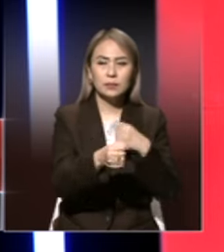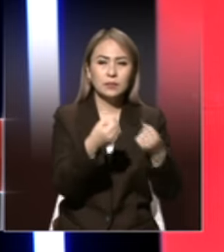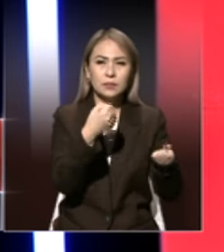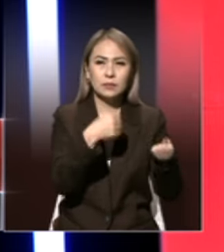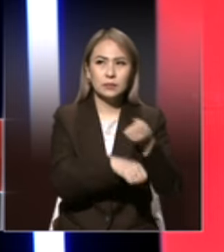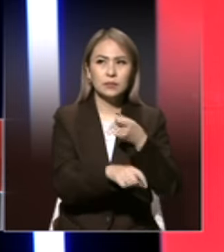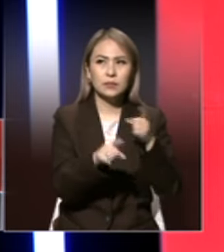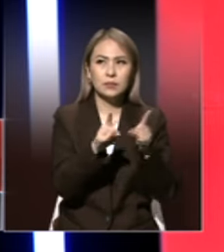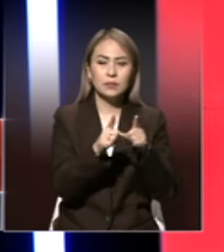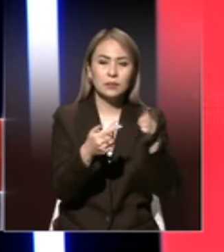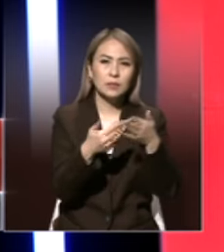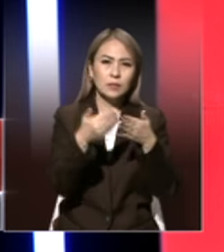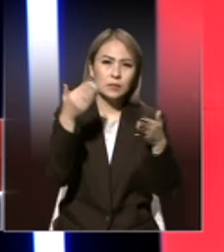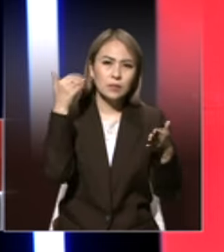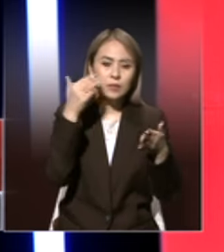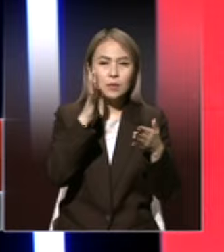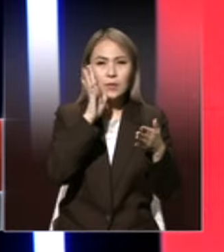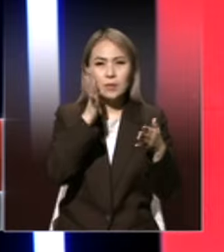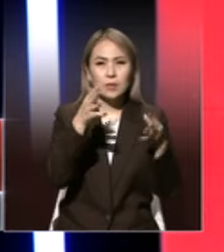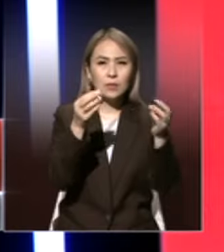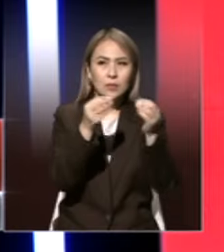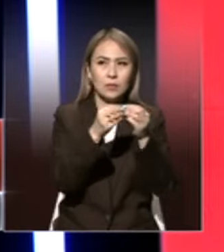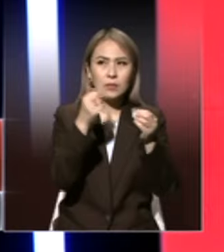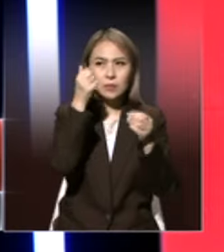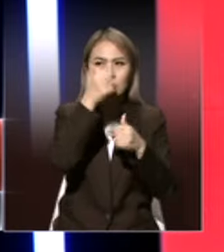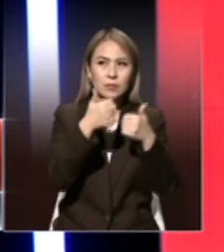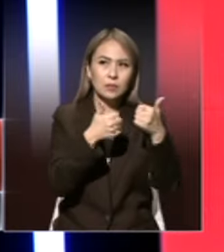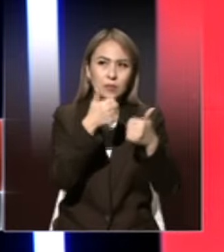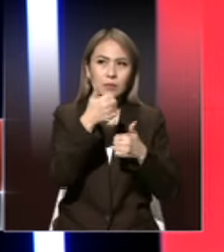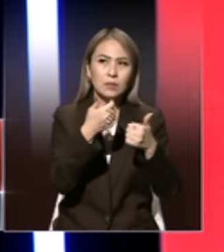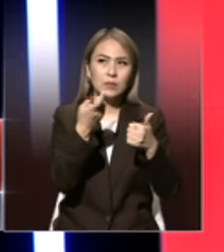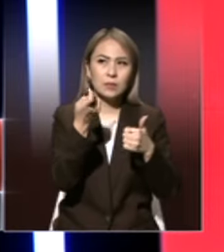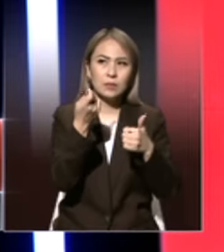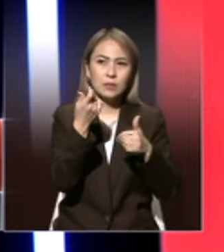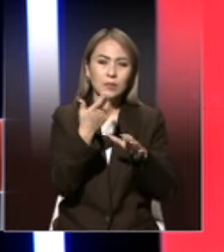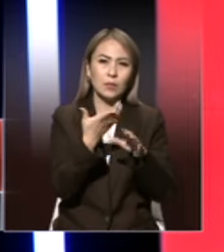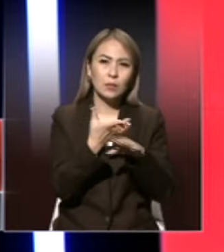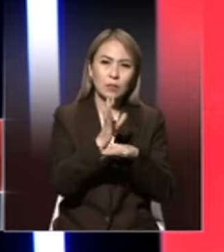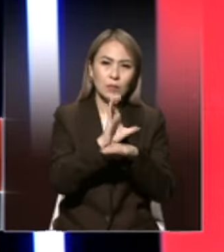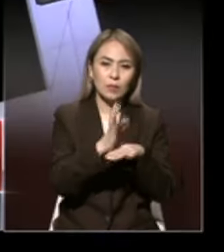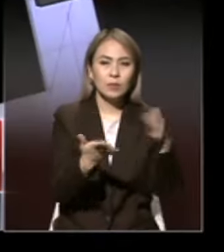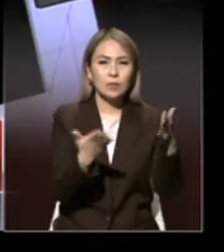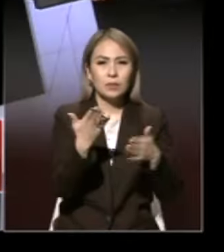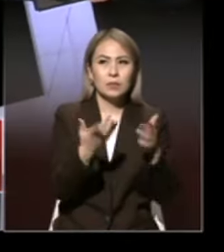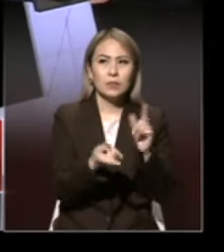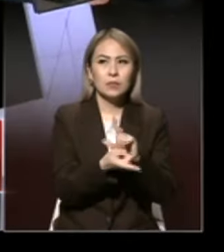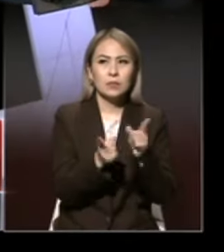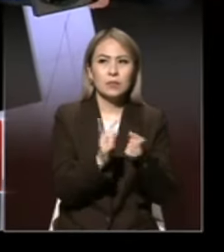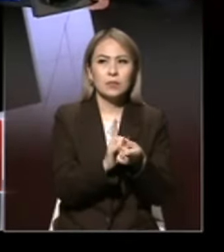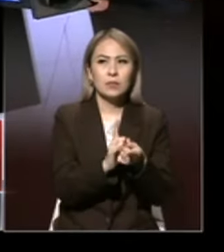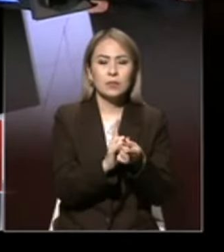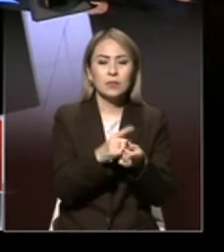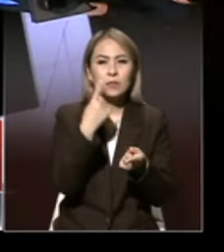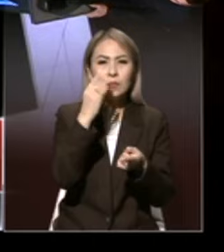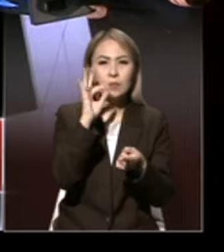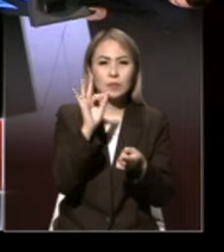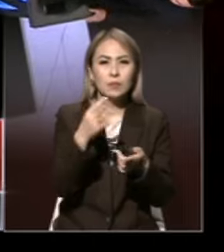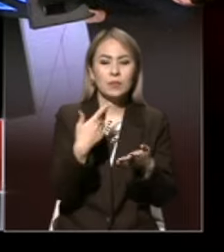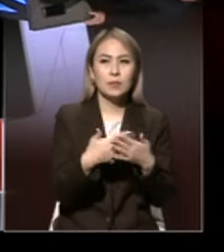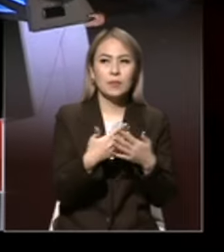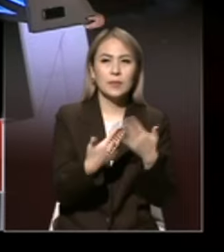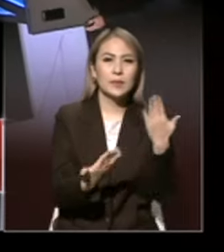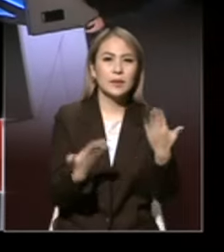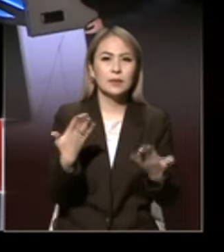түрде алдыңғы 10 жылдықпен, 5 жылдықпен, 2 жылдықпен салыстыратын болсақ, шынымен күшейіп кетті ме, әлде қалай? Сұрағыңыз өте орынды. Егер